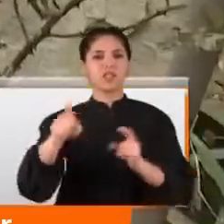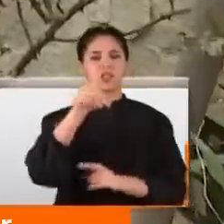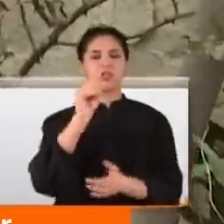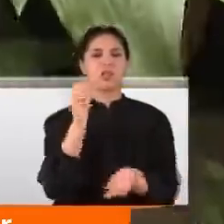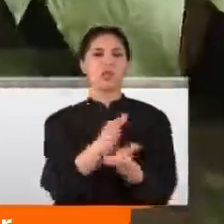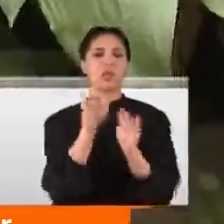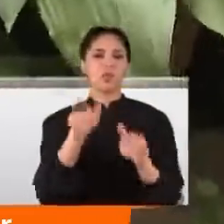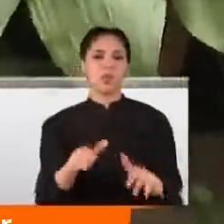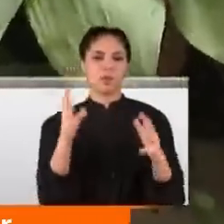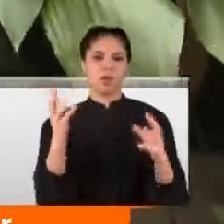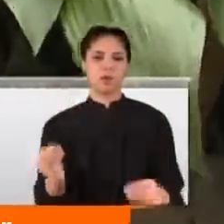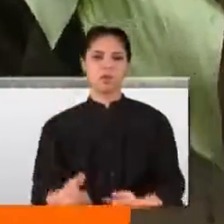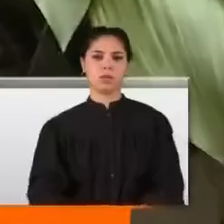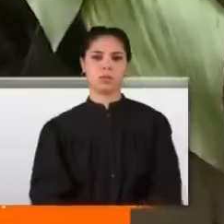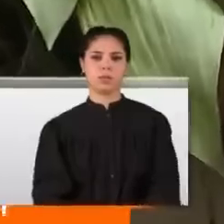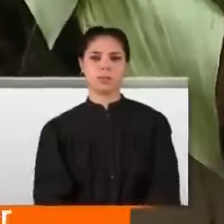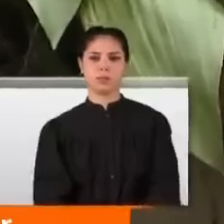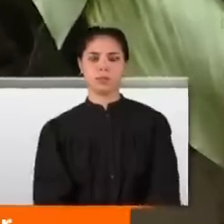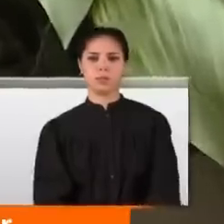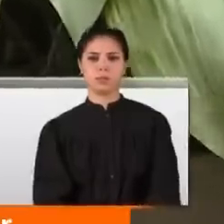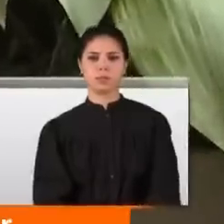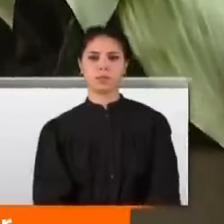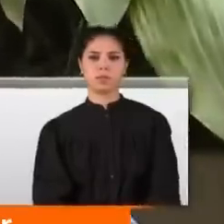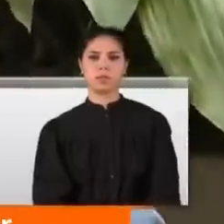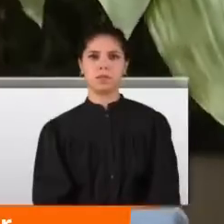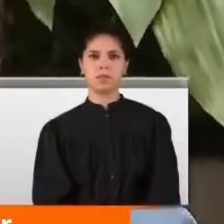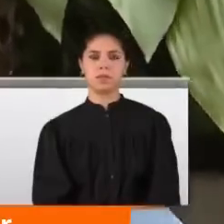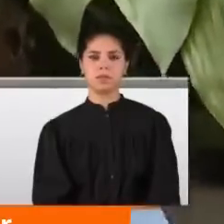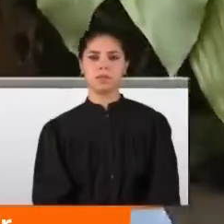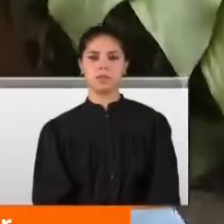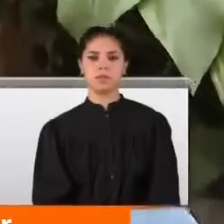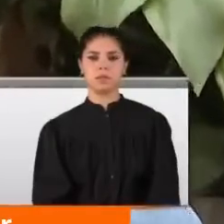toprağa verildi. Ben çok üzüldüm babam. Kavuşacağız bir gün söz.